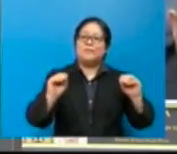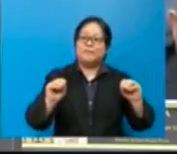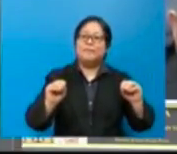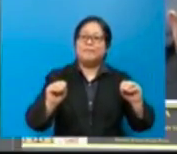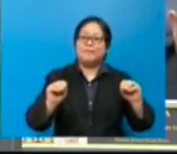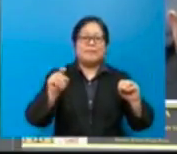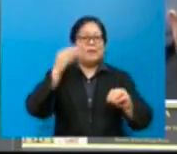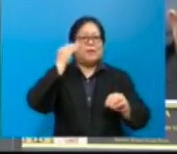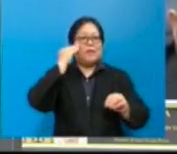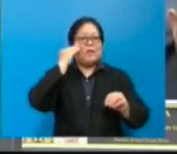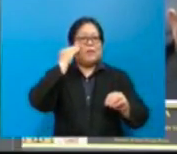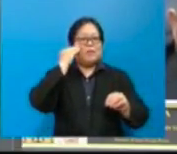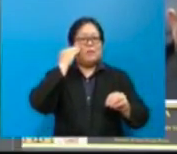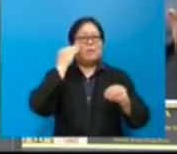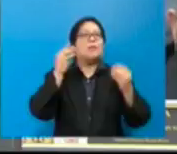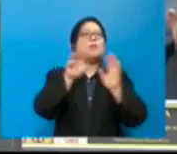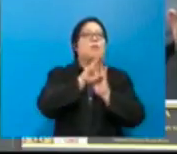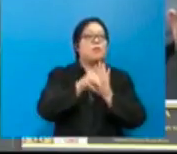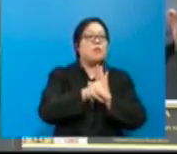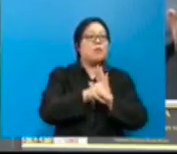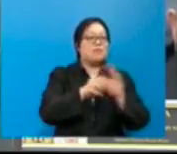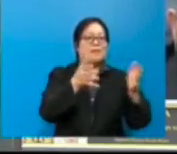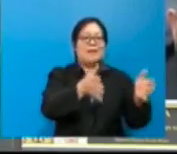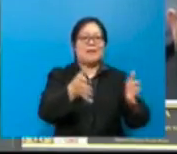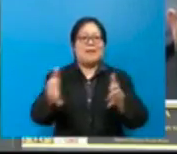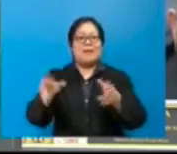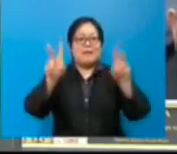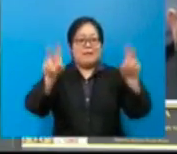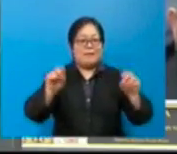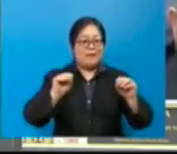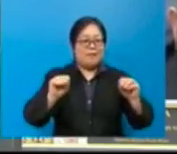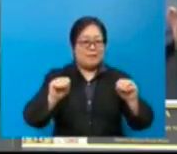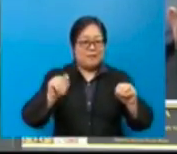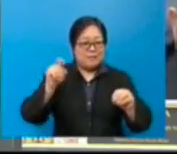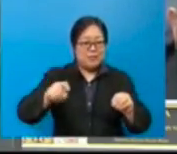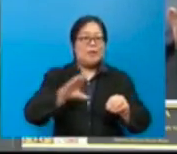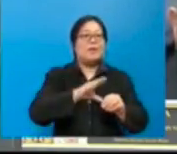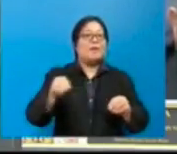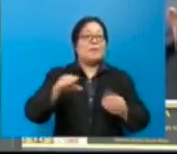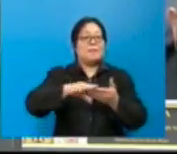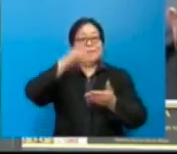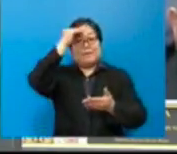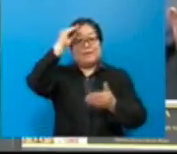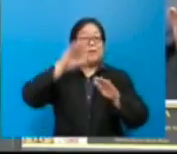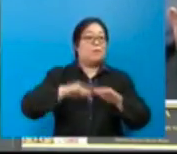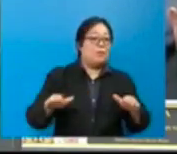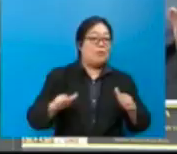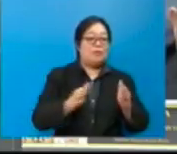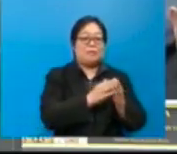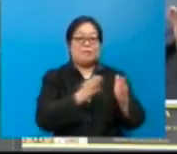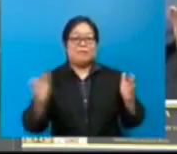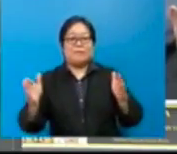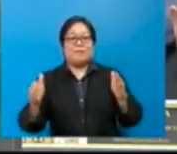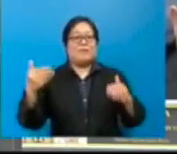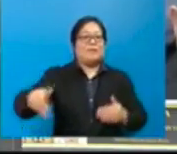dengan mengambil kira baki kandungan kurikulum mata pelajaran yang ditetapkan dan penguasaan pembelajaran murid sepanjang